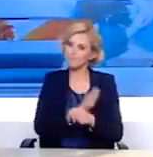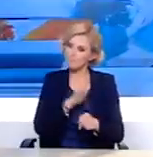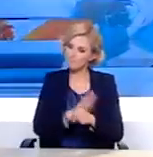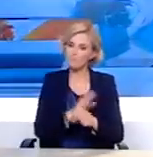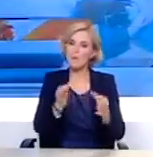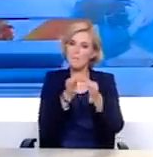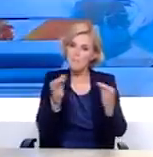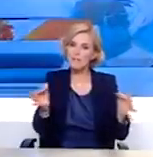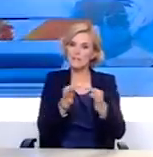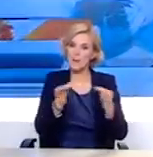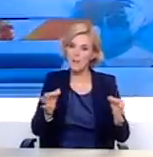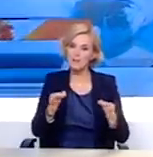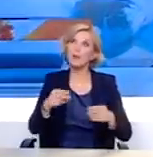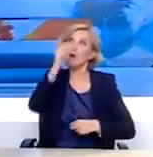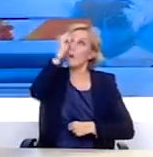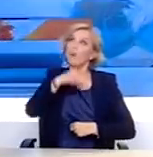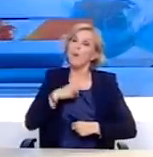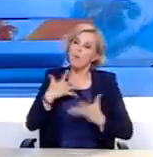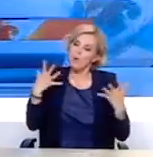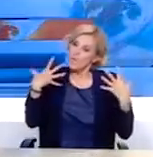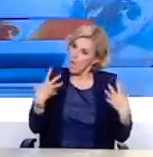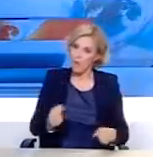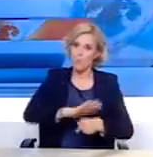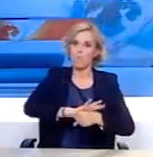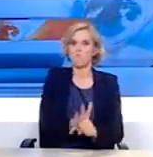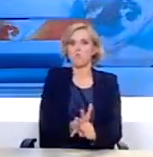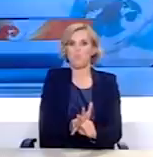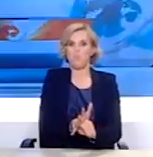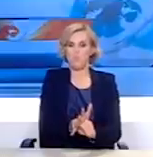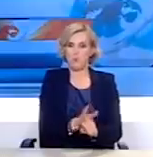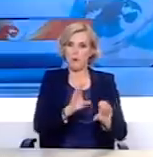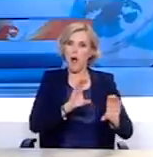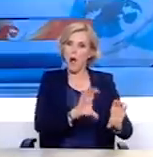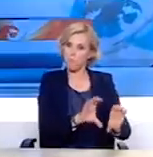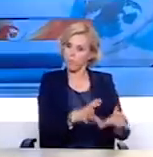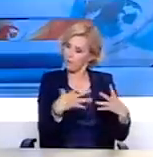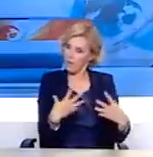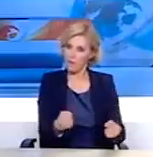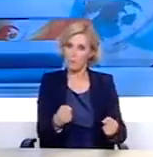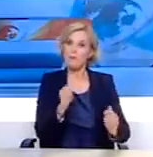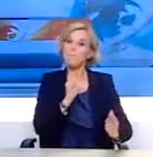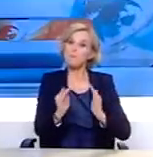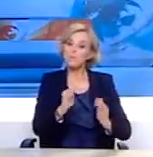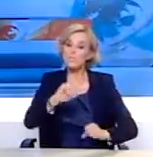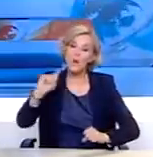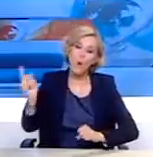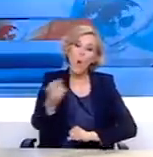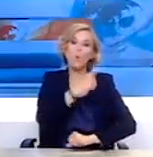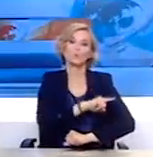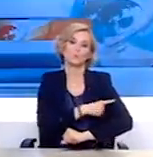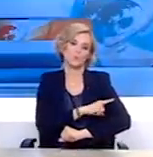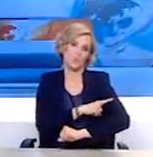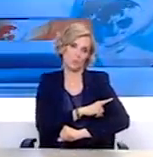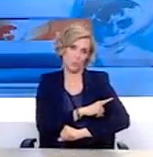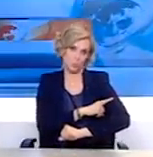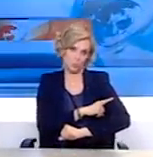μάσκες, δόξα τω Θεώ, έχουμε αρκετές από αυτές. Και φυσικά υπάρχει προστασία για τους επαγγελματίες υγείας μας του υψίστου